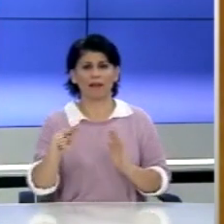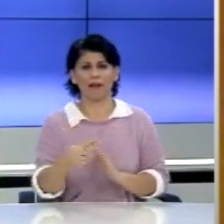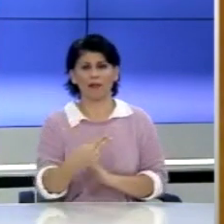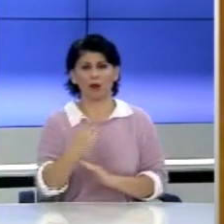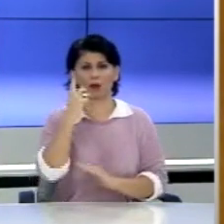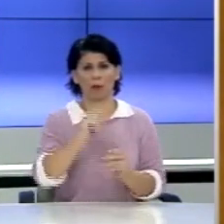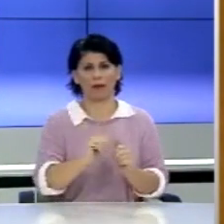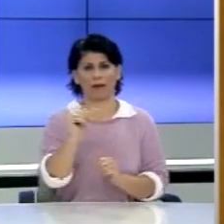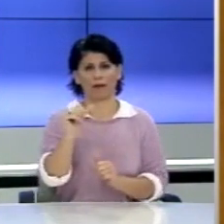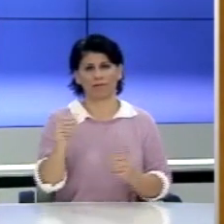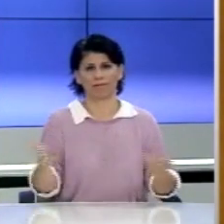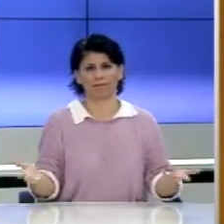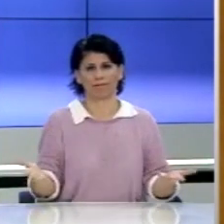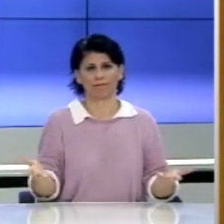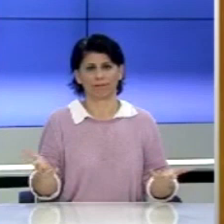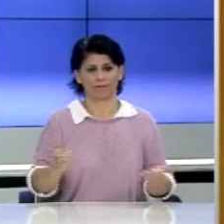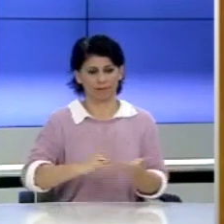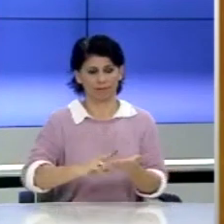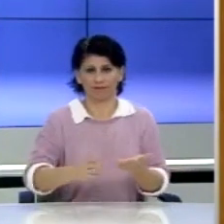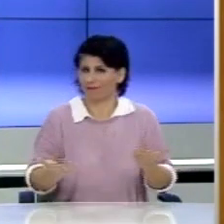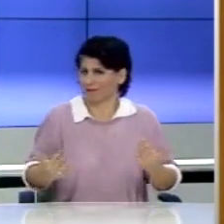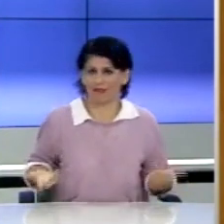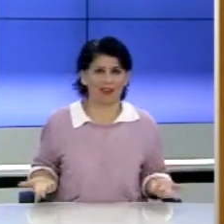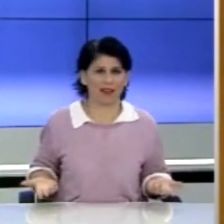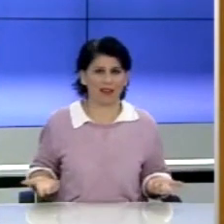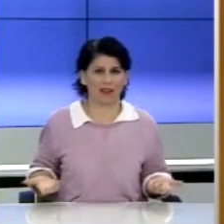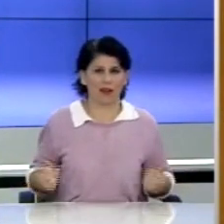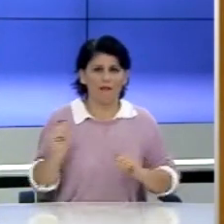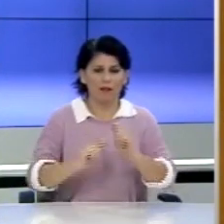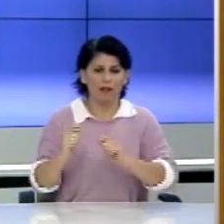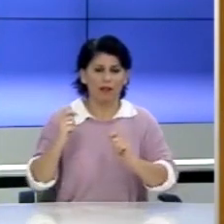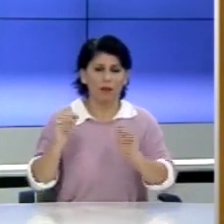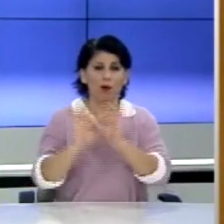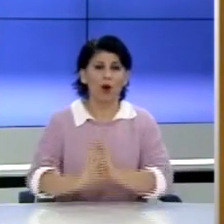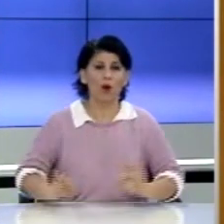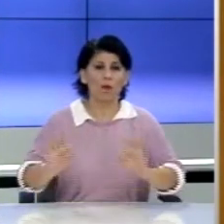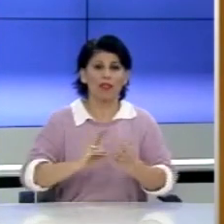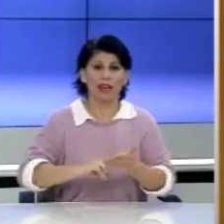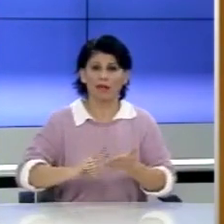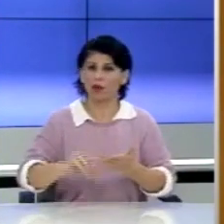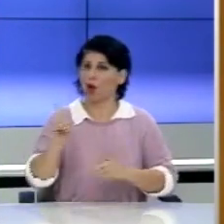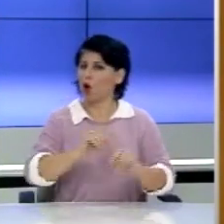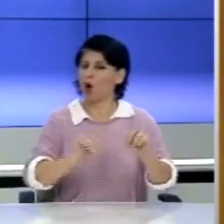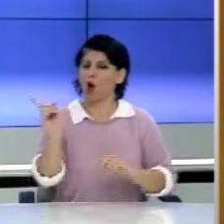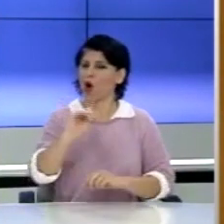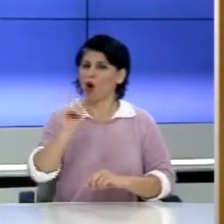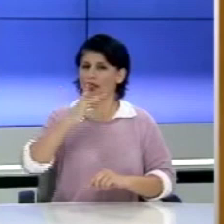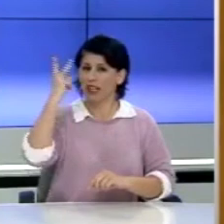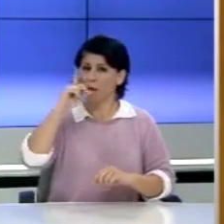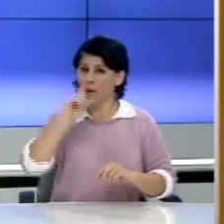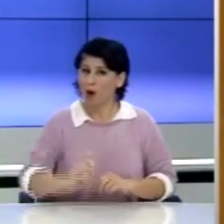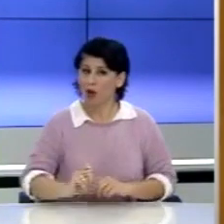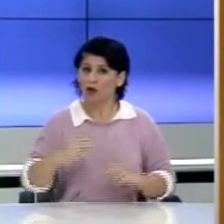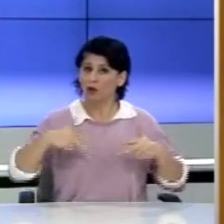ευρώ? Έχετε δημιουργήσει το έδαφος ώστε το ασφαλιστικό να αποτελεί όχι δικαίωμα και υποχρέωση